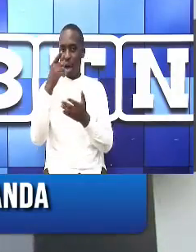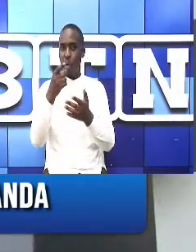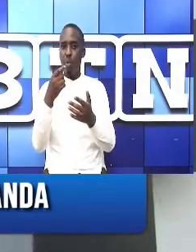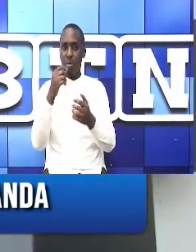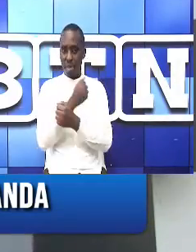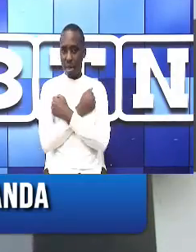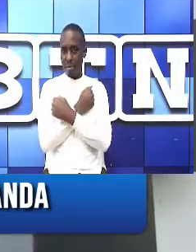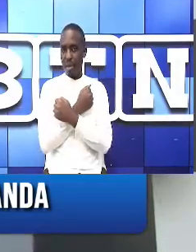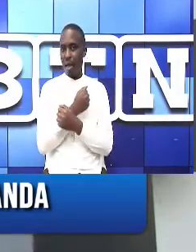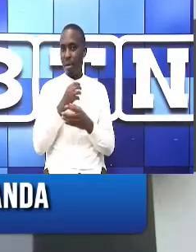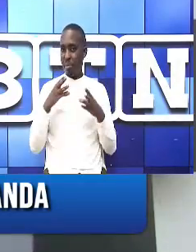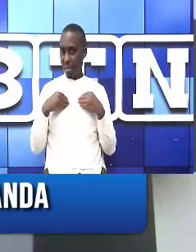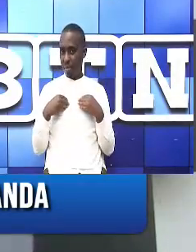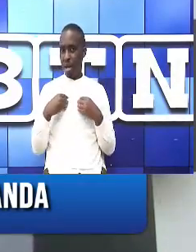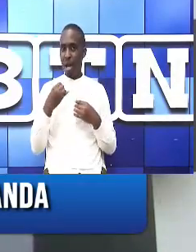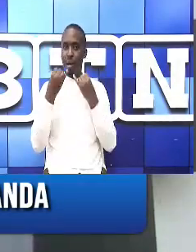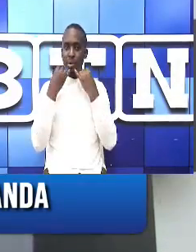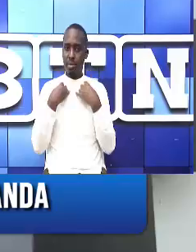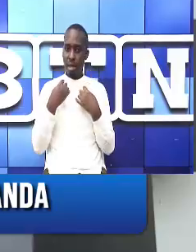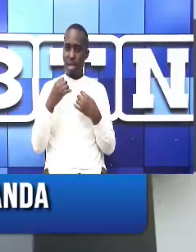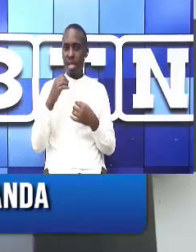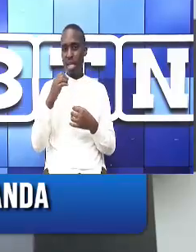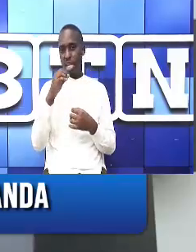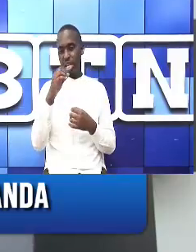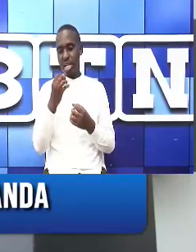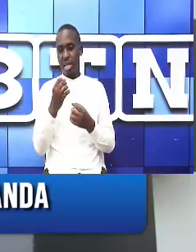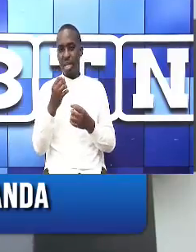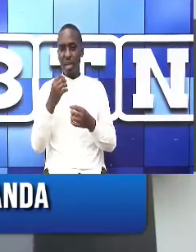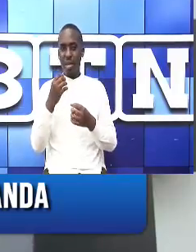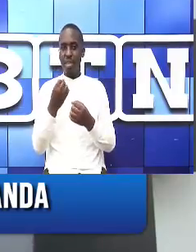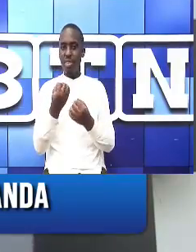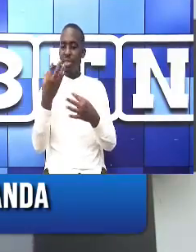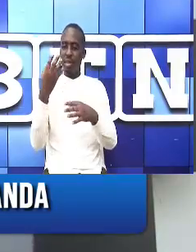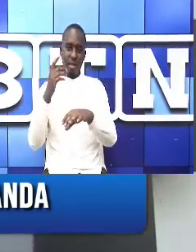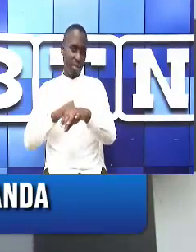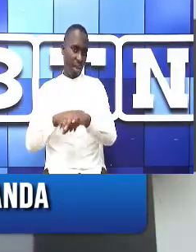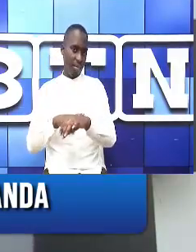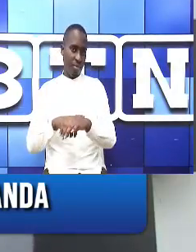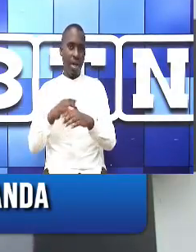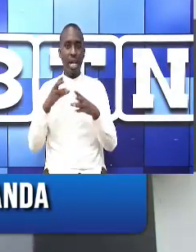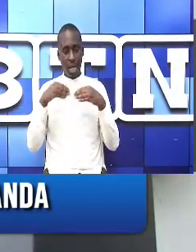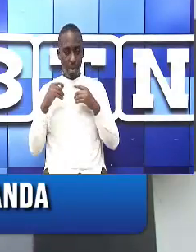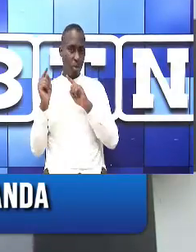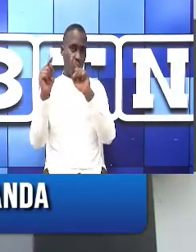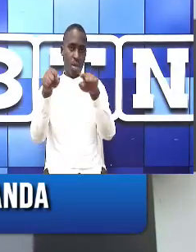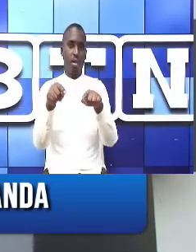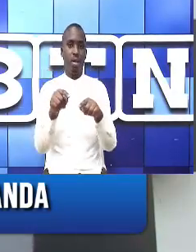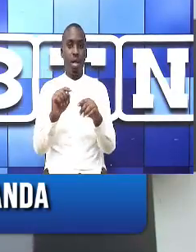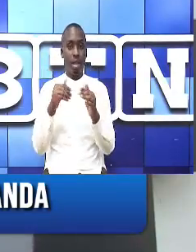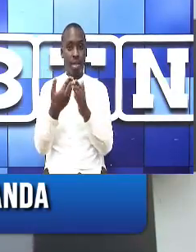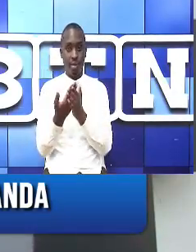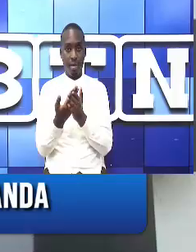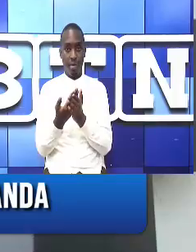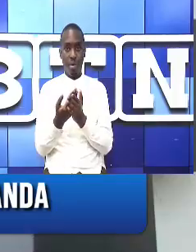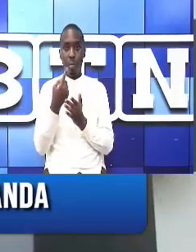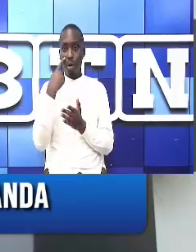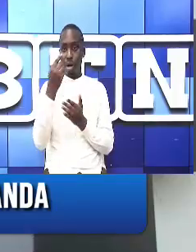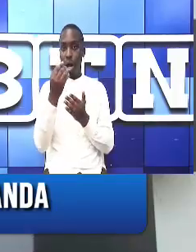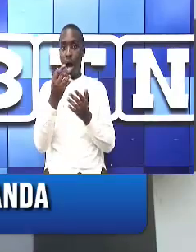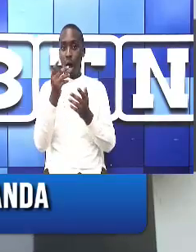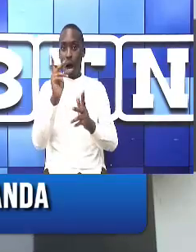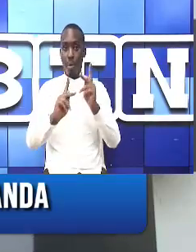gutu abimbye nk'inshuro n'inshuro nazinga nza kwemera ndagenda njyayo njyanayo ngezeyo nsanga hari